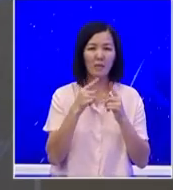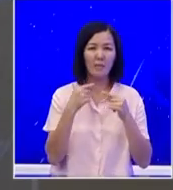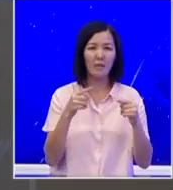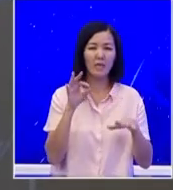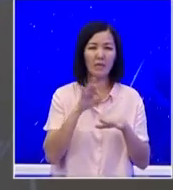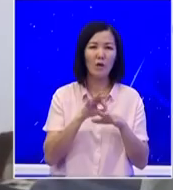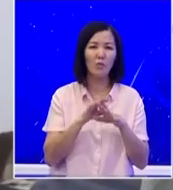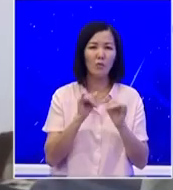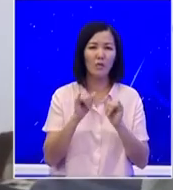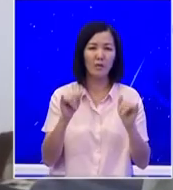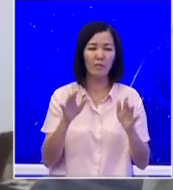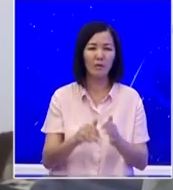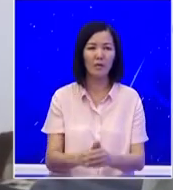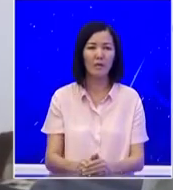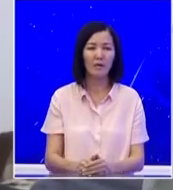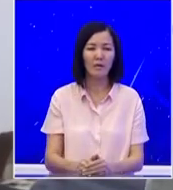аурулар өршіпті.